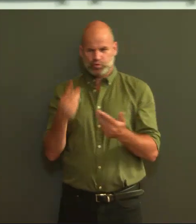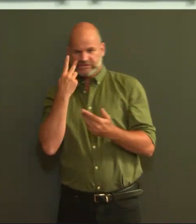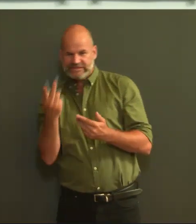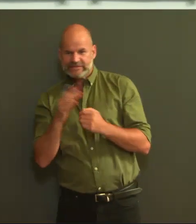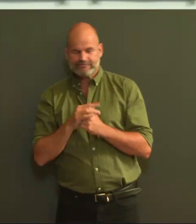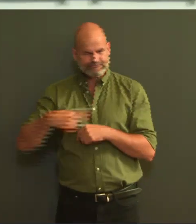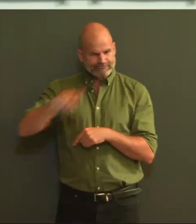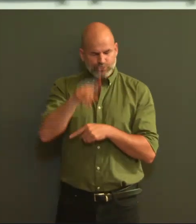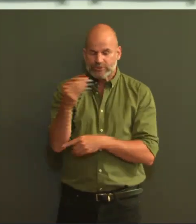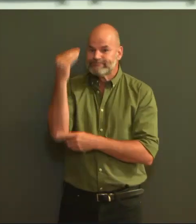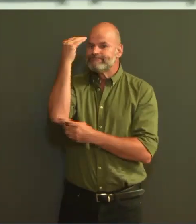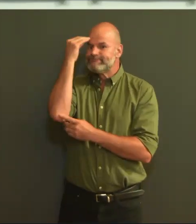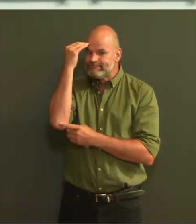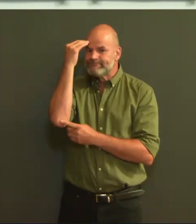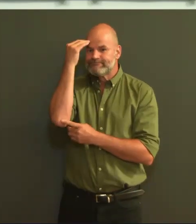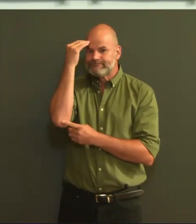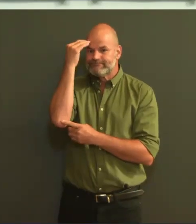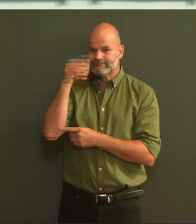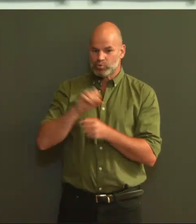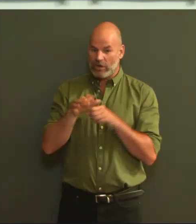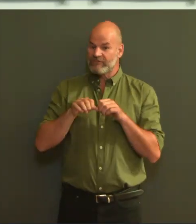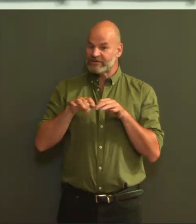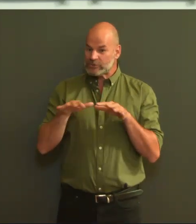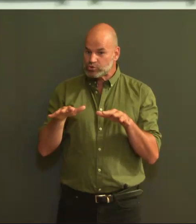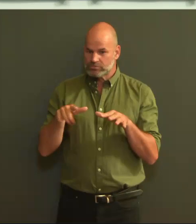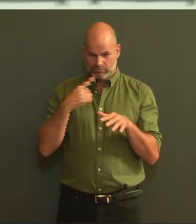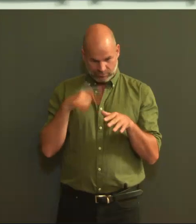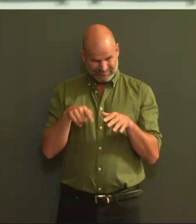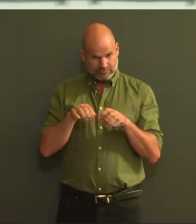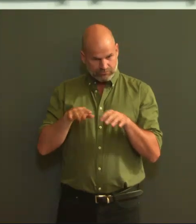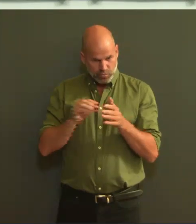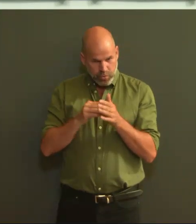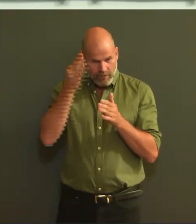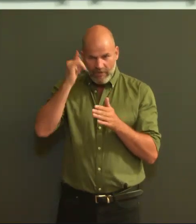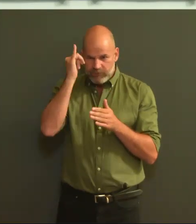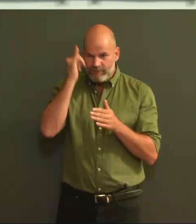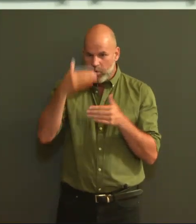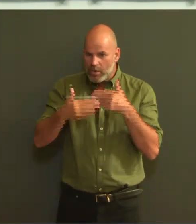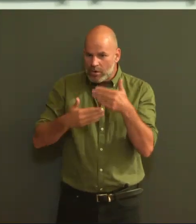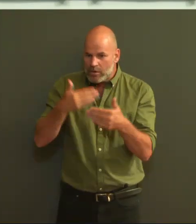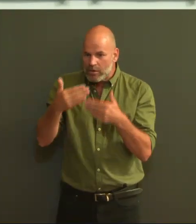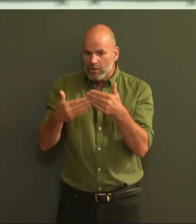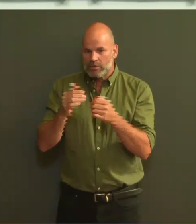dat we vandaag nog niet diezelfde ernstige toestanden zien zoals in maart en april.